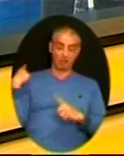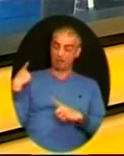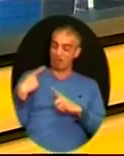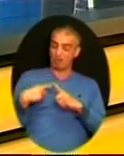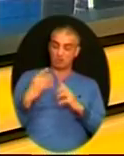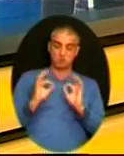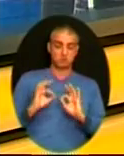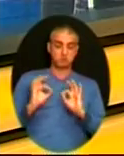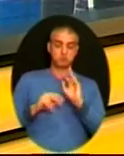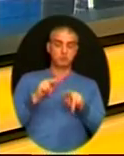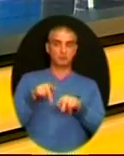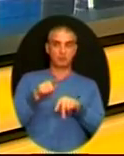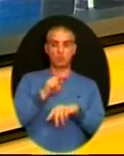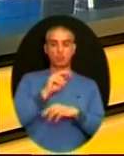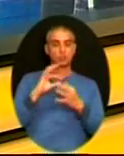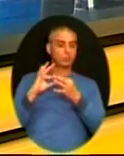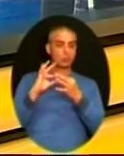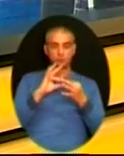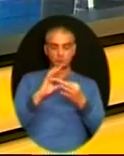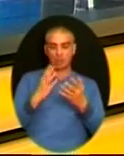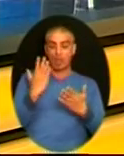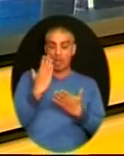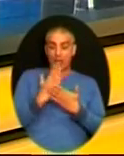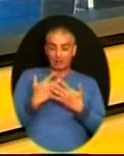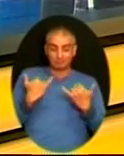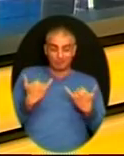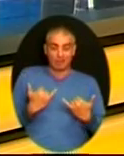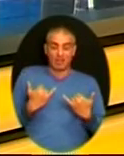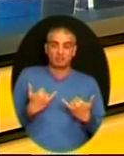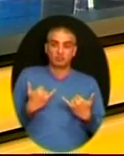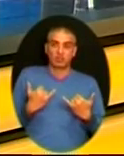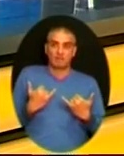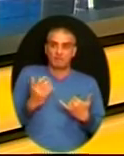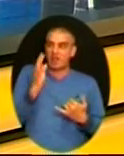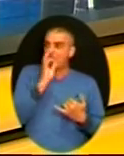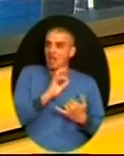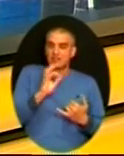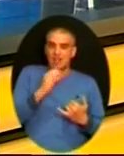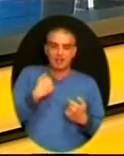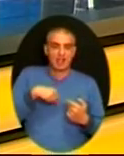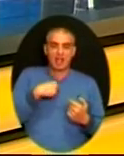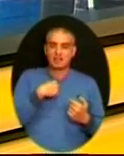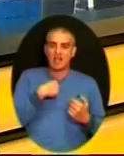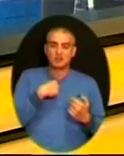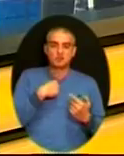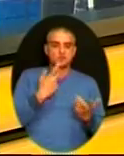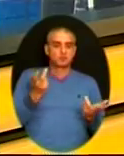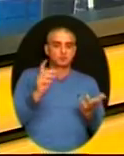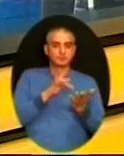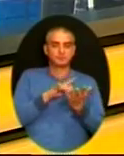עד עכשיו לנוסחה, עד לרגע זה עדיין